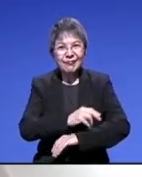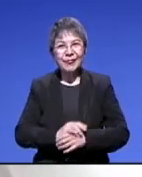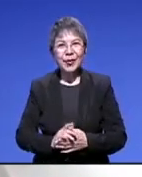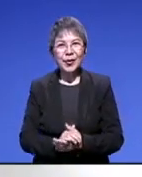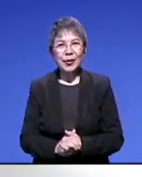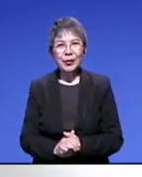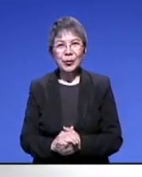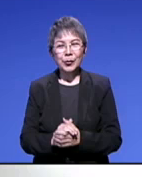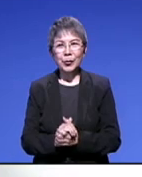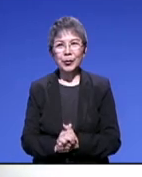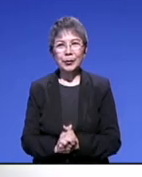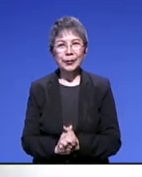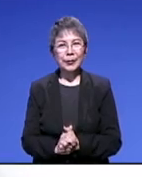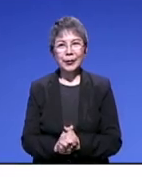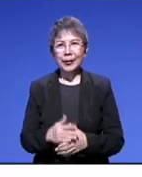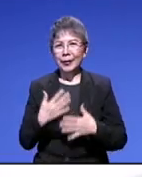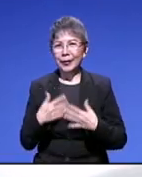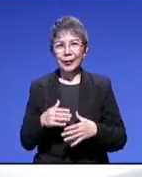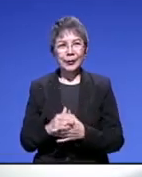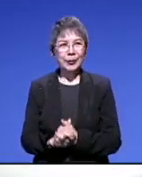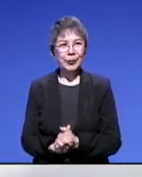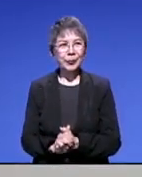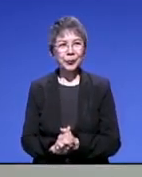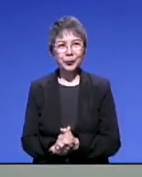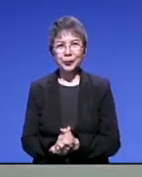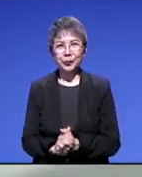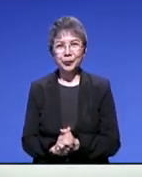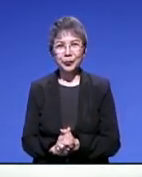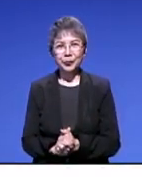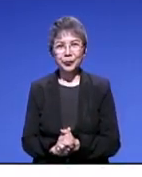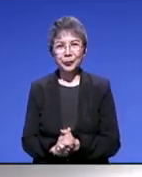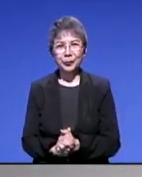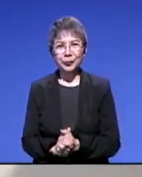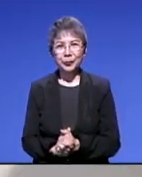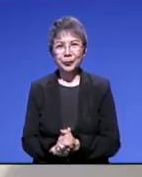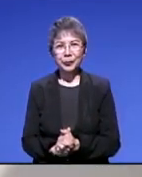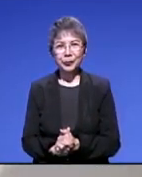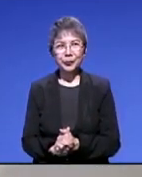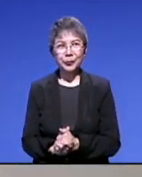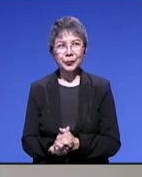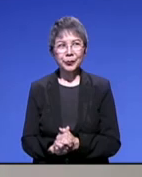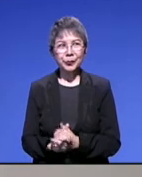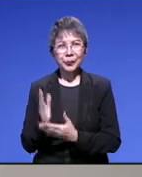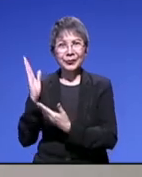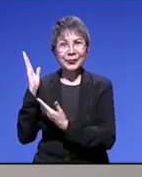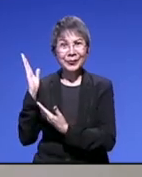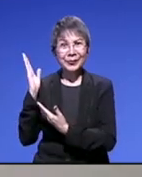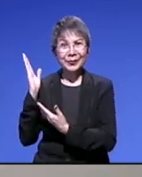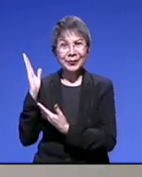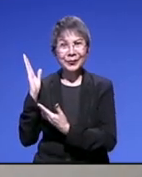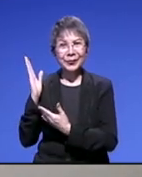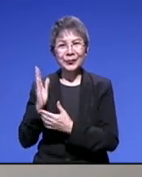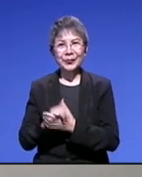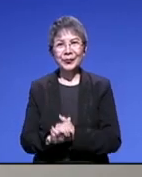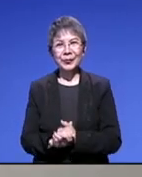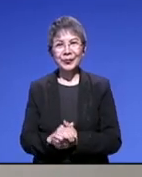atas tempat duduk barisan 19C, tepat setelah pesawat mendarat di Bandara Internasional Cengkareng, Tangerang, Banten, sekitar pukul 19